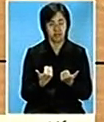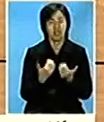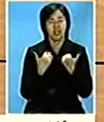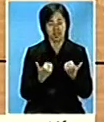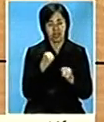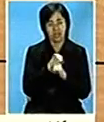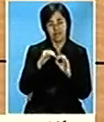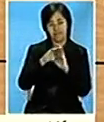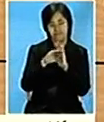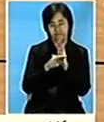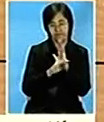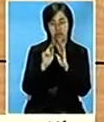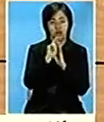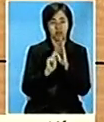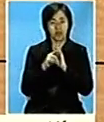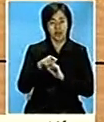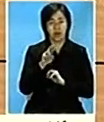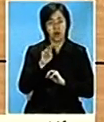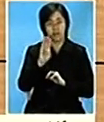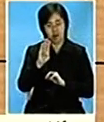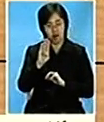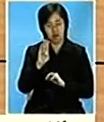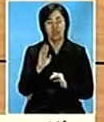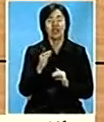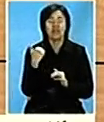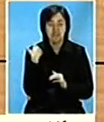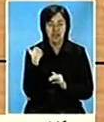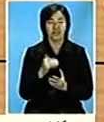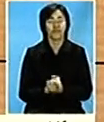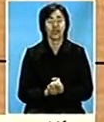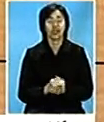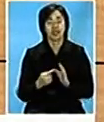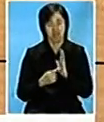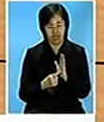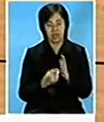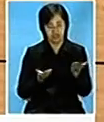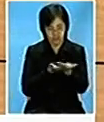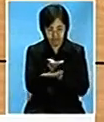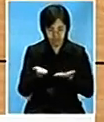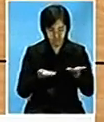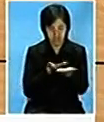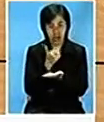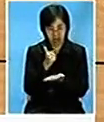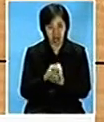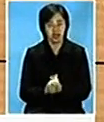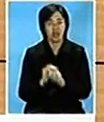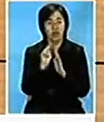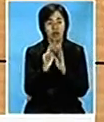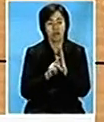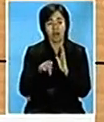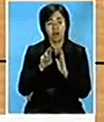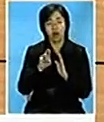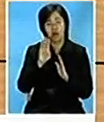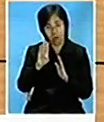ร่างพระราชบัญญัติวิชาชีพเข้ามาในสภามากมายร่างพยาบาลวิชาชีพพว